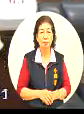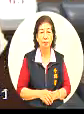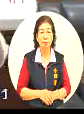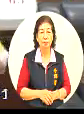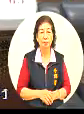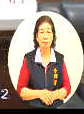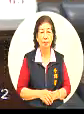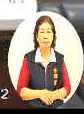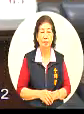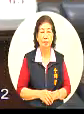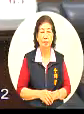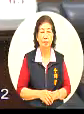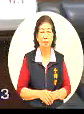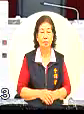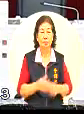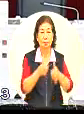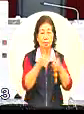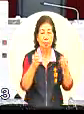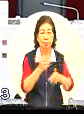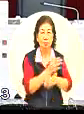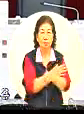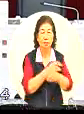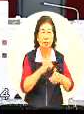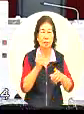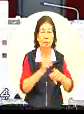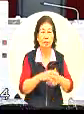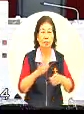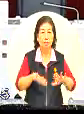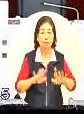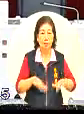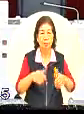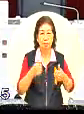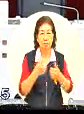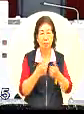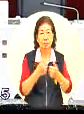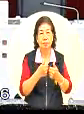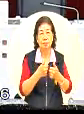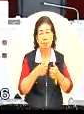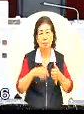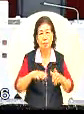谢谢陈议员，休息，11点继续开会。